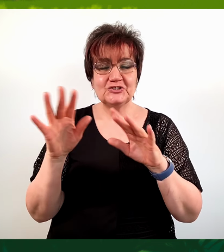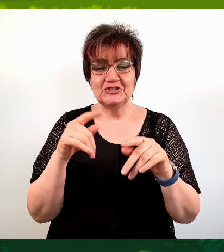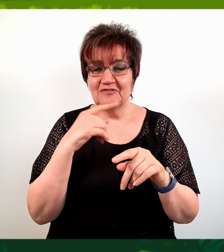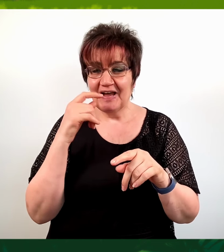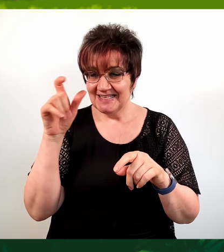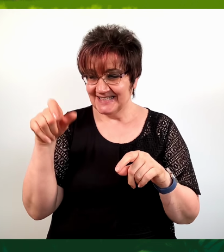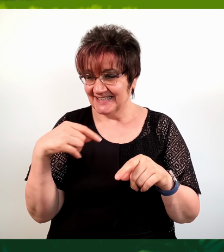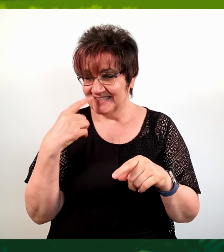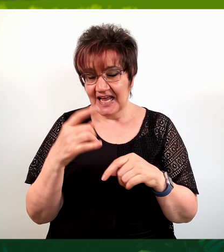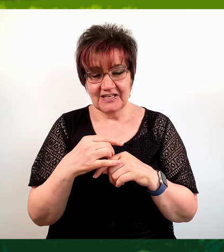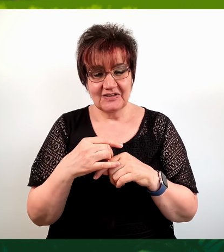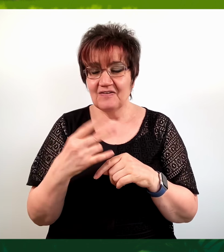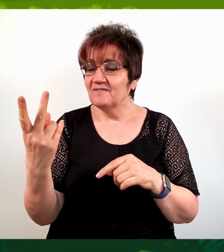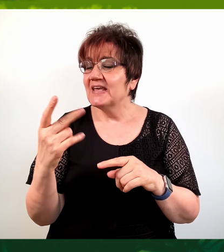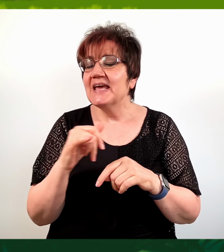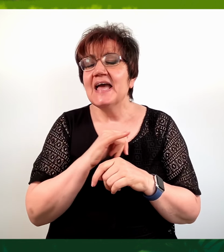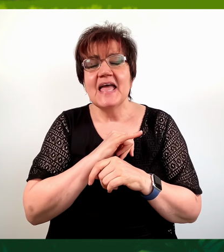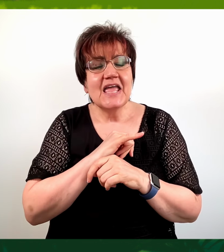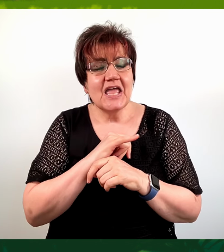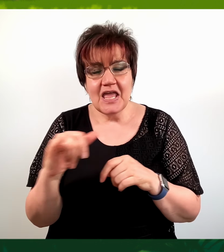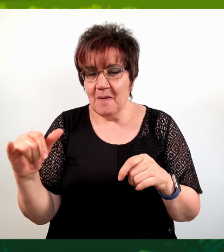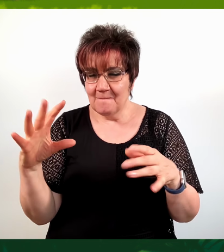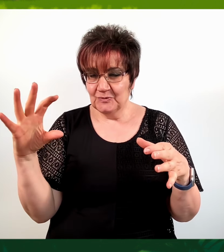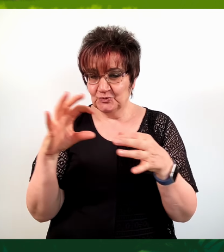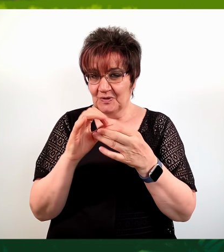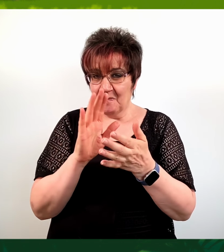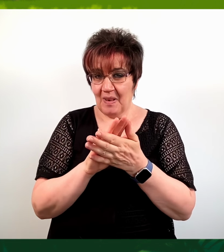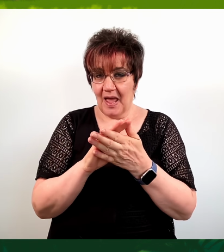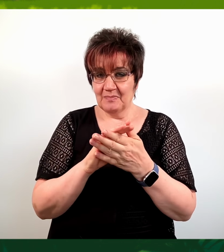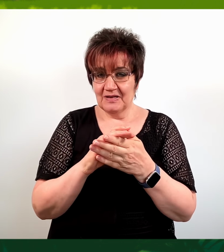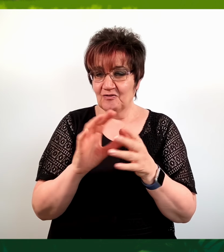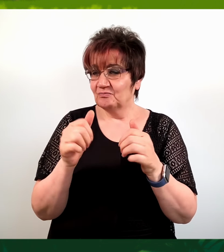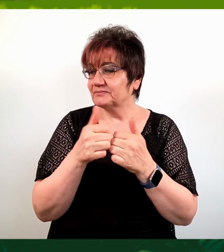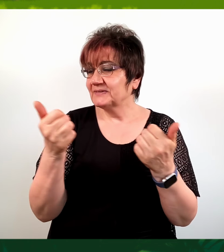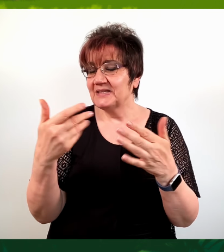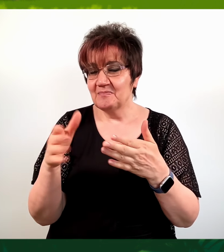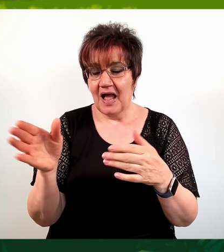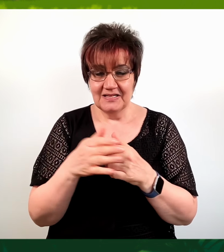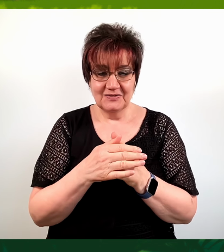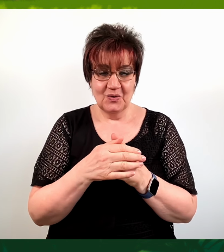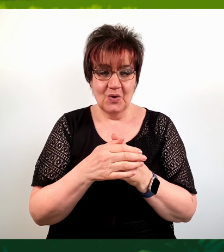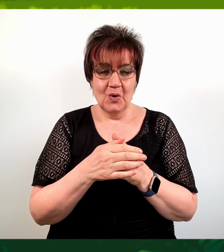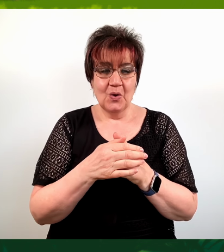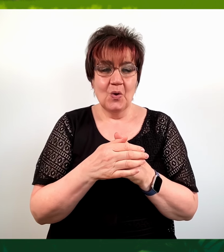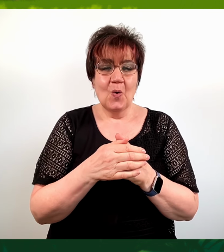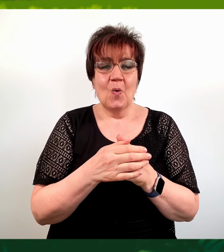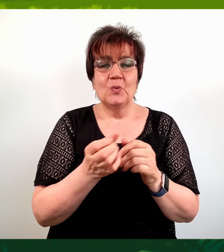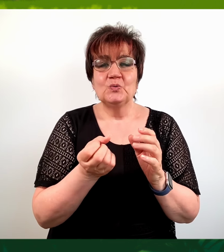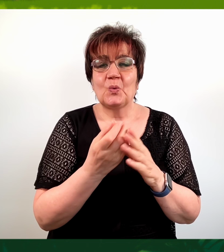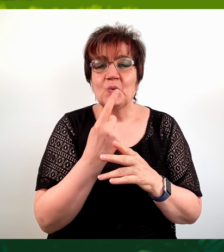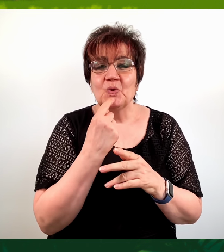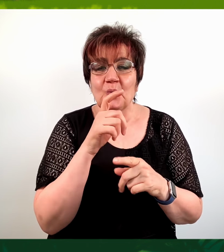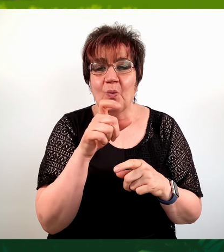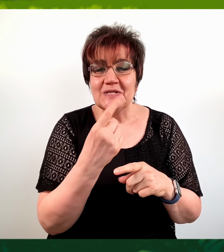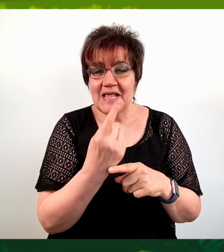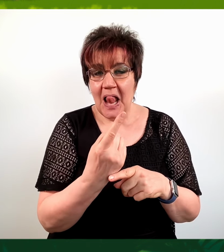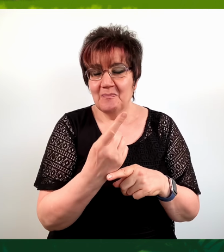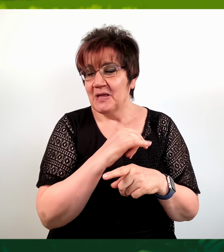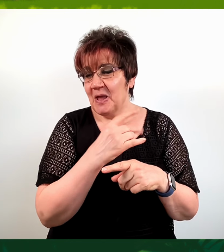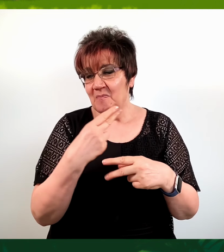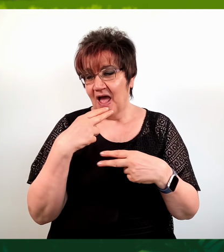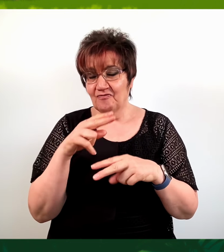»Niemals wollen wir uns verlassen« und Rosenrot erwiderte, »Solange wie wir leben nicht«